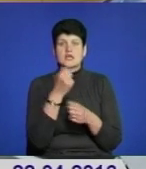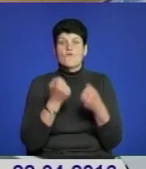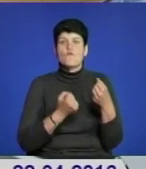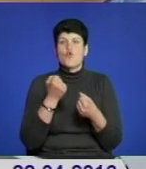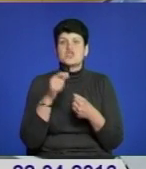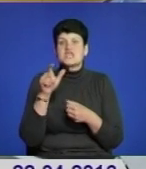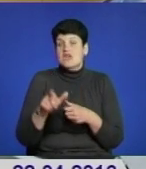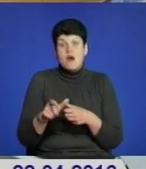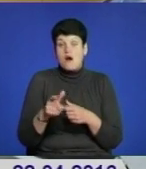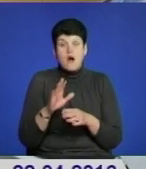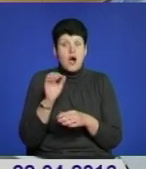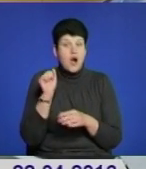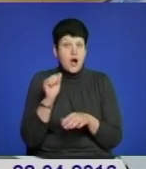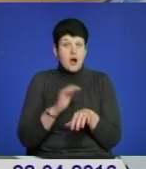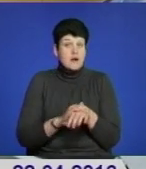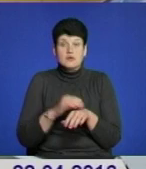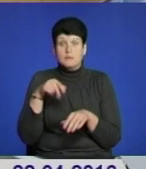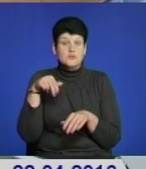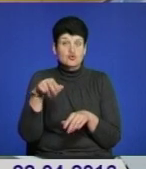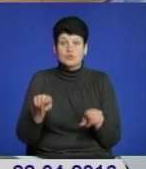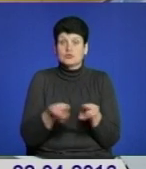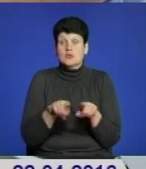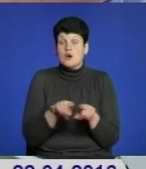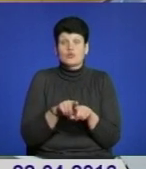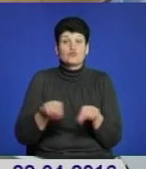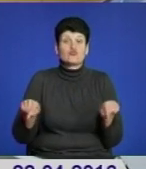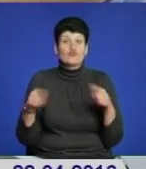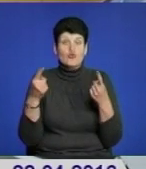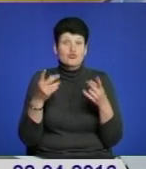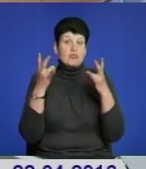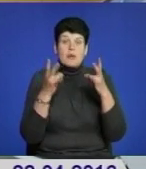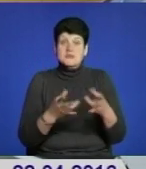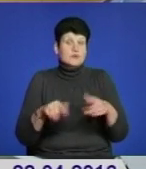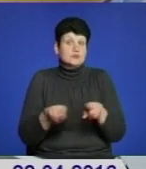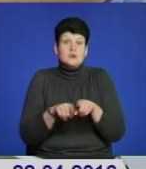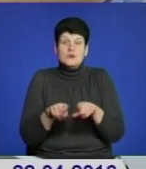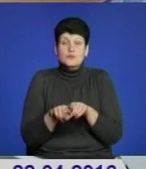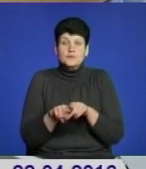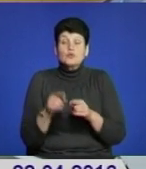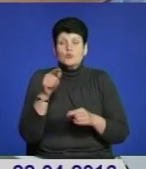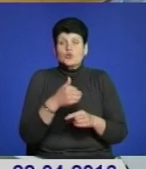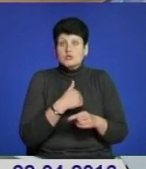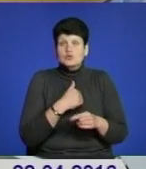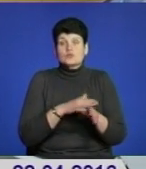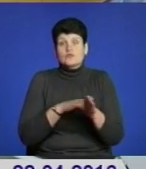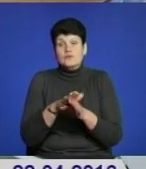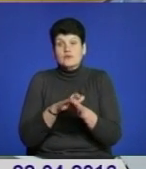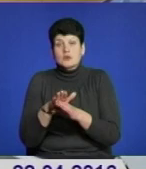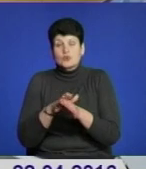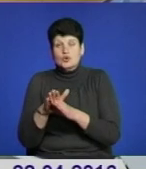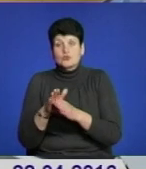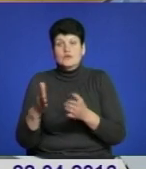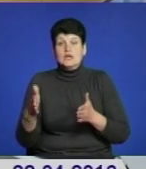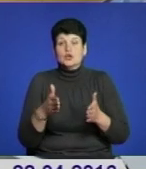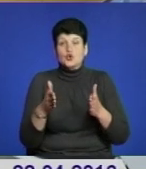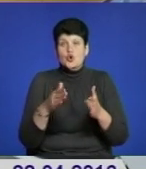пішоходи є рівно такими самими учасниками, створюють рівно таку саму небезпеку. Тому хотілося, щоб дотримувалися